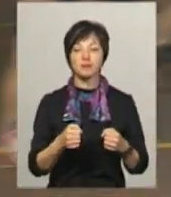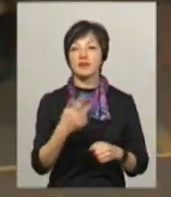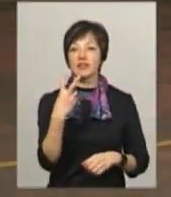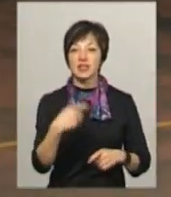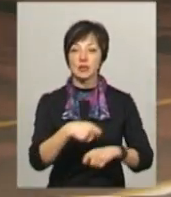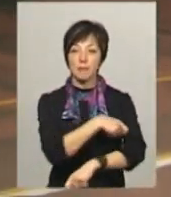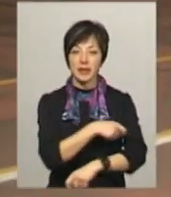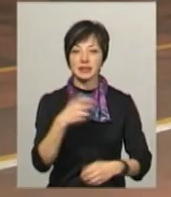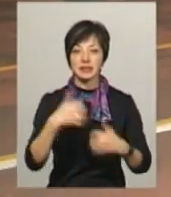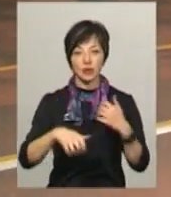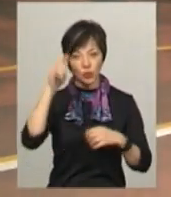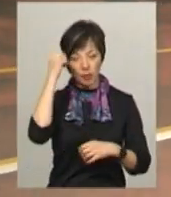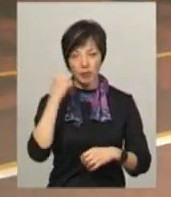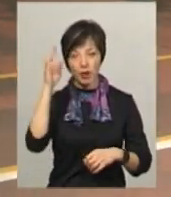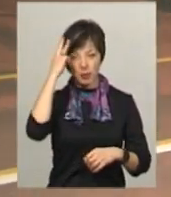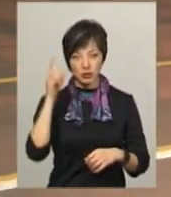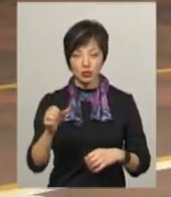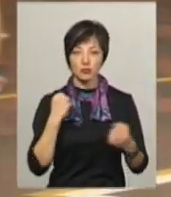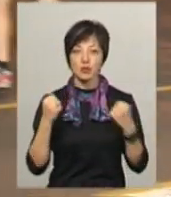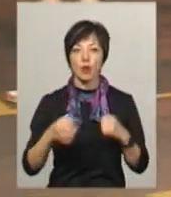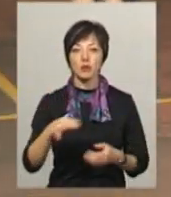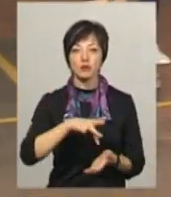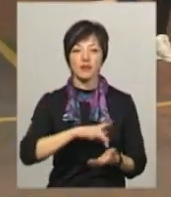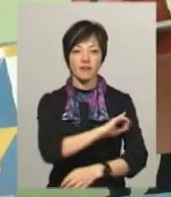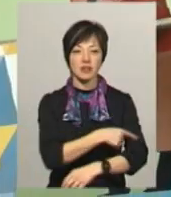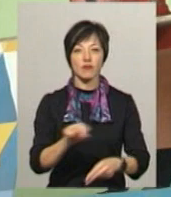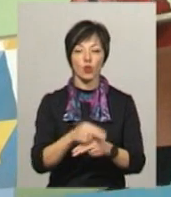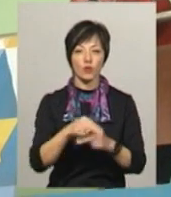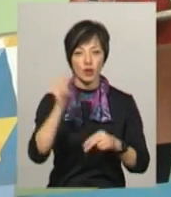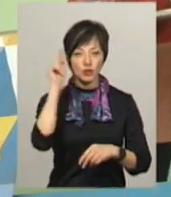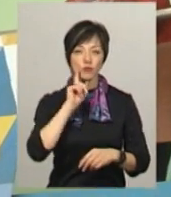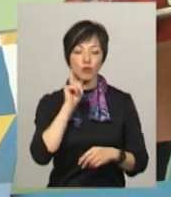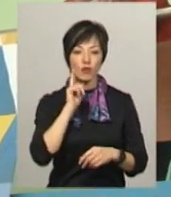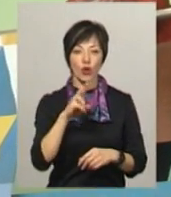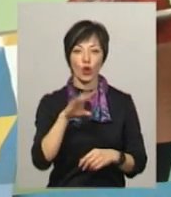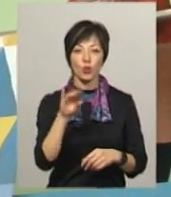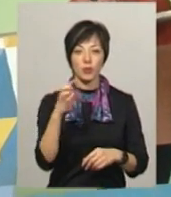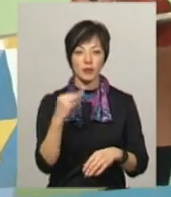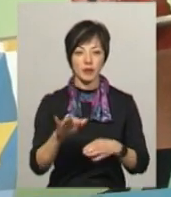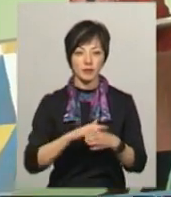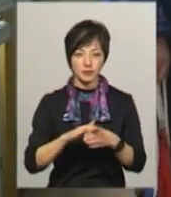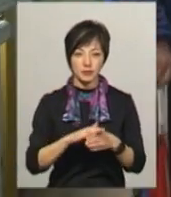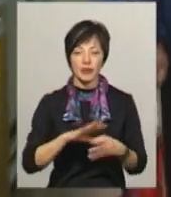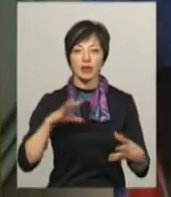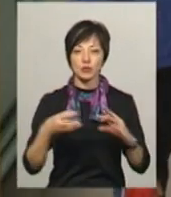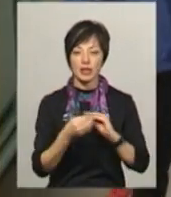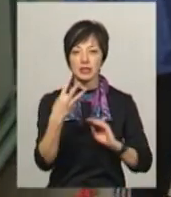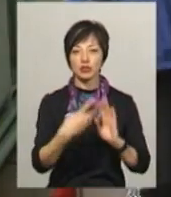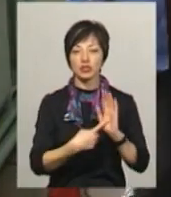200 метрів серед юнаків переміг хмельничанин, спортсмен обласного центру фізвиховання учнівської молоді Ігор Любий. Результат 11-річного атлета